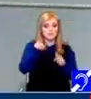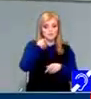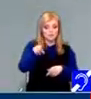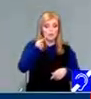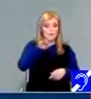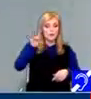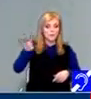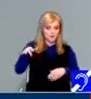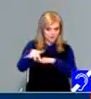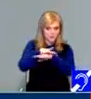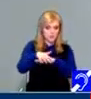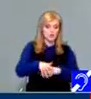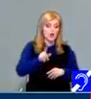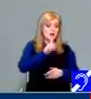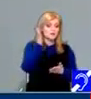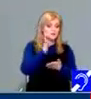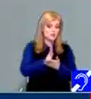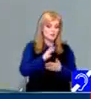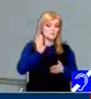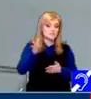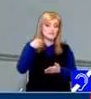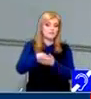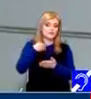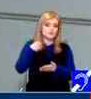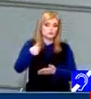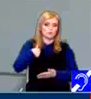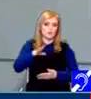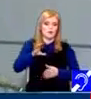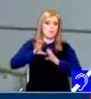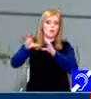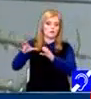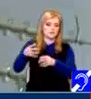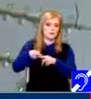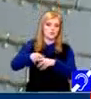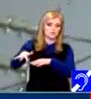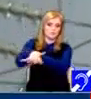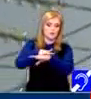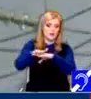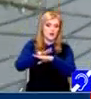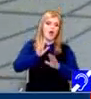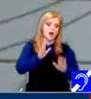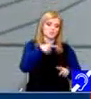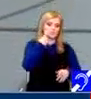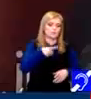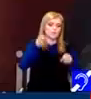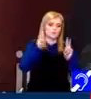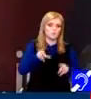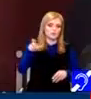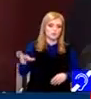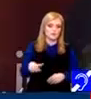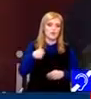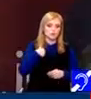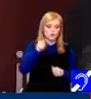o centrală din regiunea transnistreană înseamnă să fii finanțatorul principal al separatismului, spun experții. Fiecare kilowatt-oră care